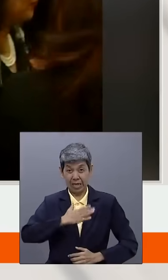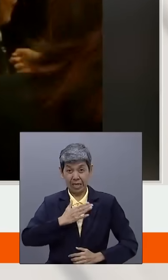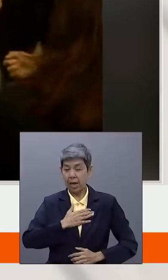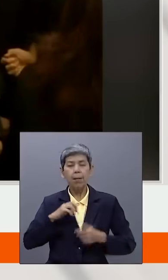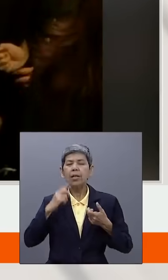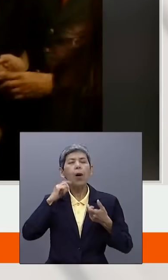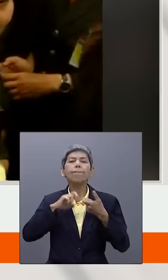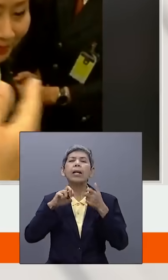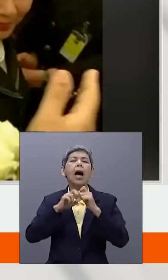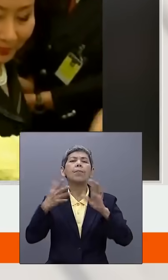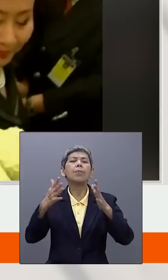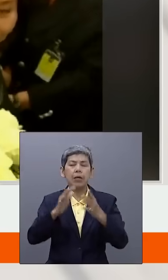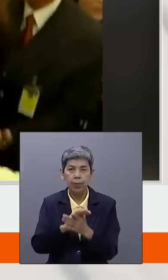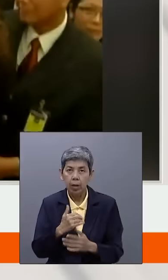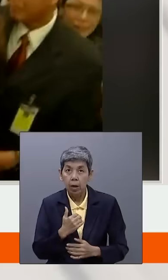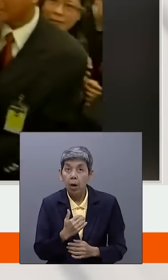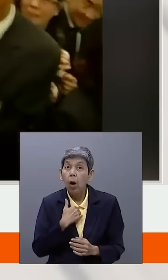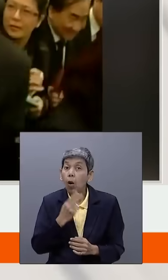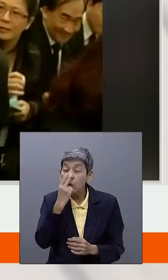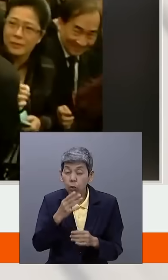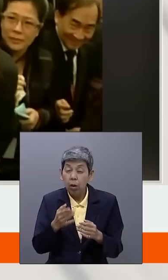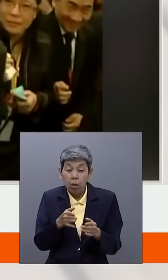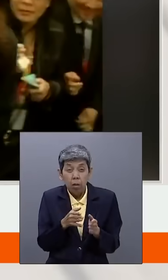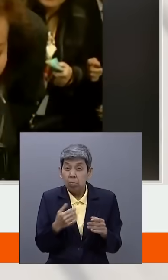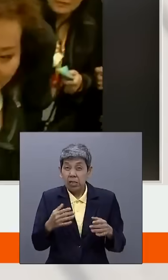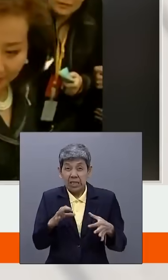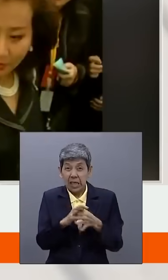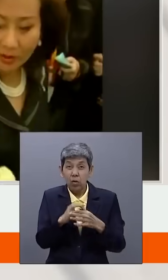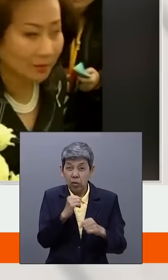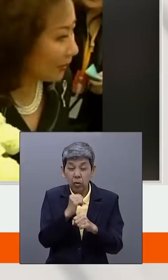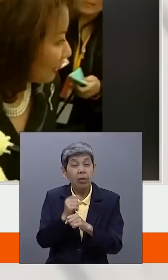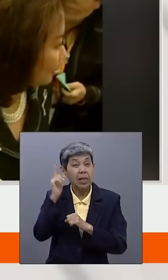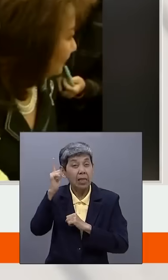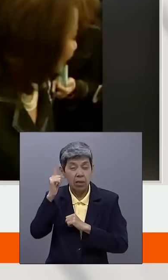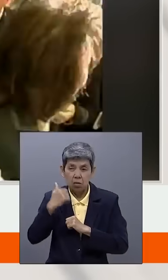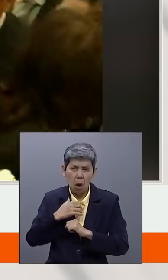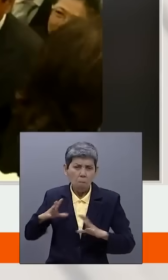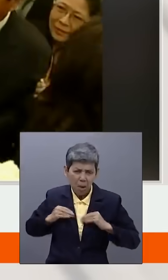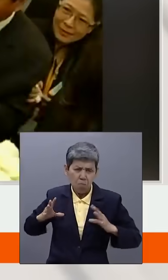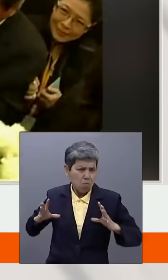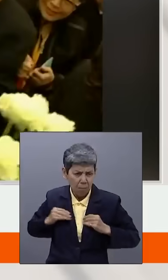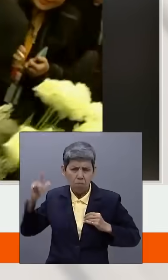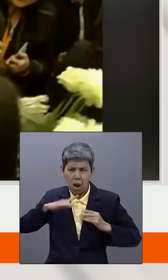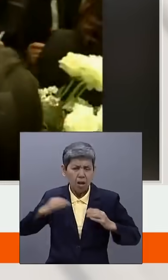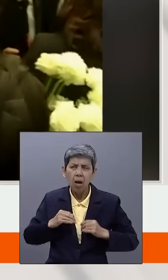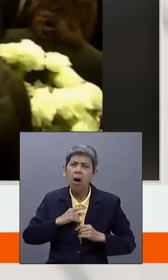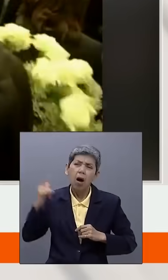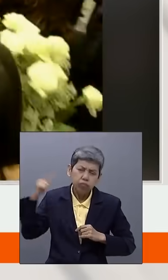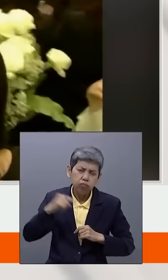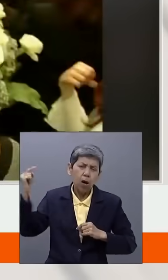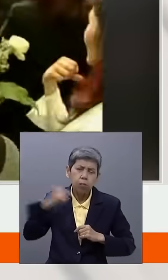าอะไรเพราะว่าช่วงที่ฝ่ายที่ค้านการกลับบ้านคุณทักษิณเนี่ยค้านเพราะคุณทักษิณแกไปพูดว่าจะกลับบ้านอย่างเท่ๆ